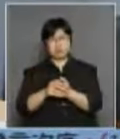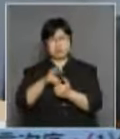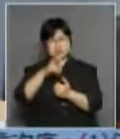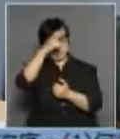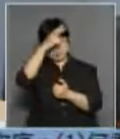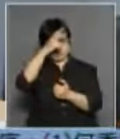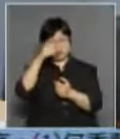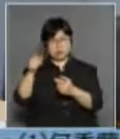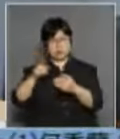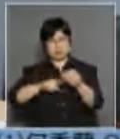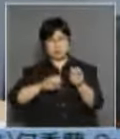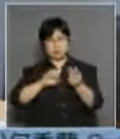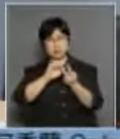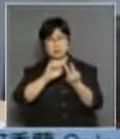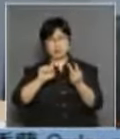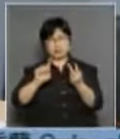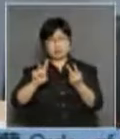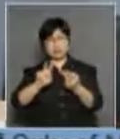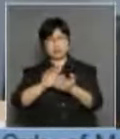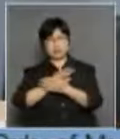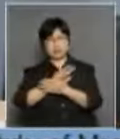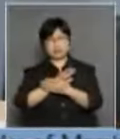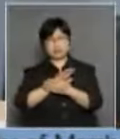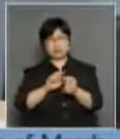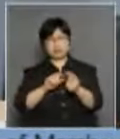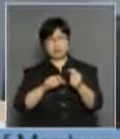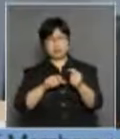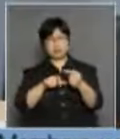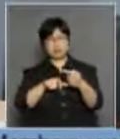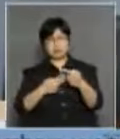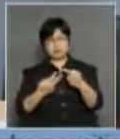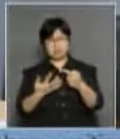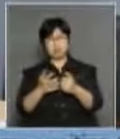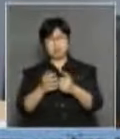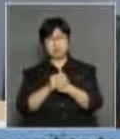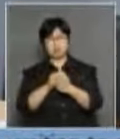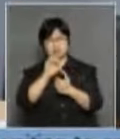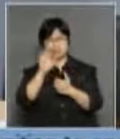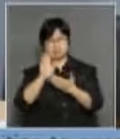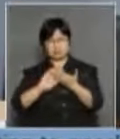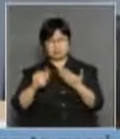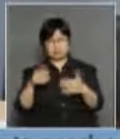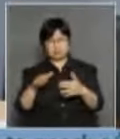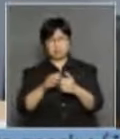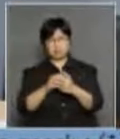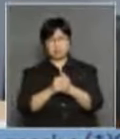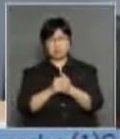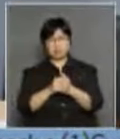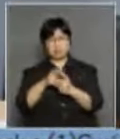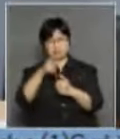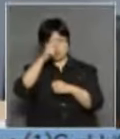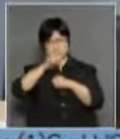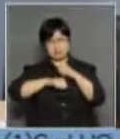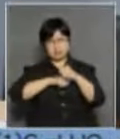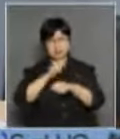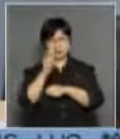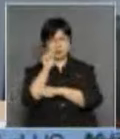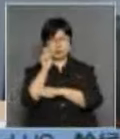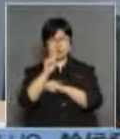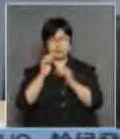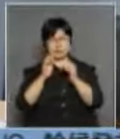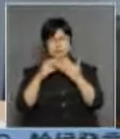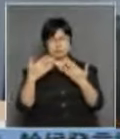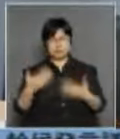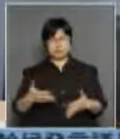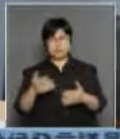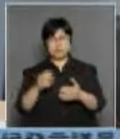員喺2012年嘅10月24日啊，講到明呢、這個勞福局咧係現代